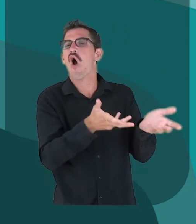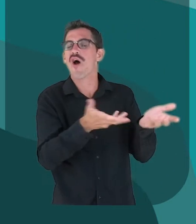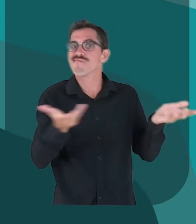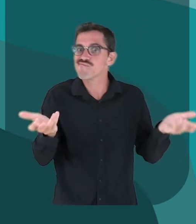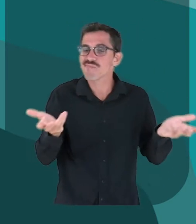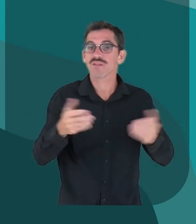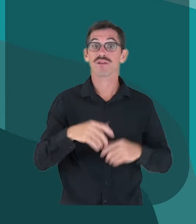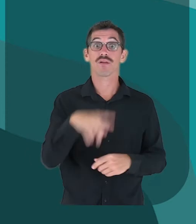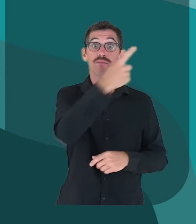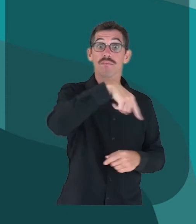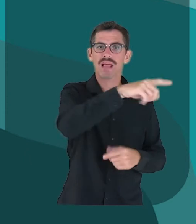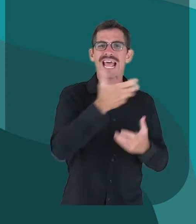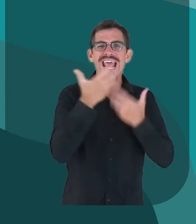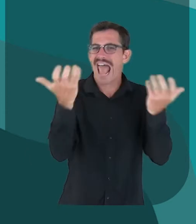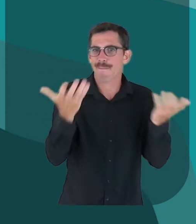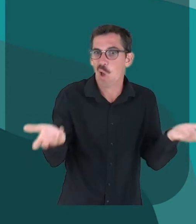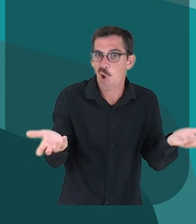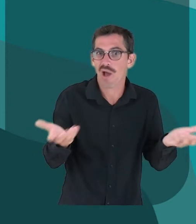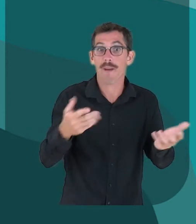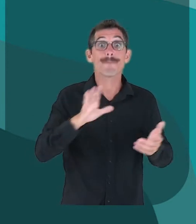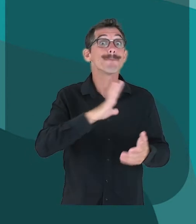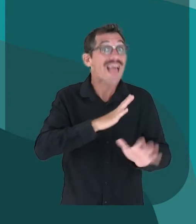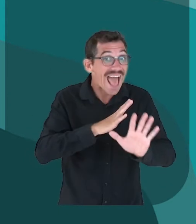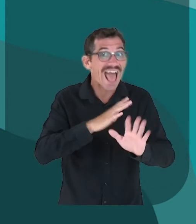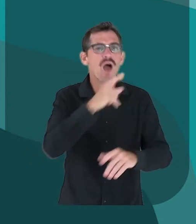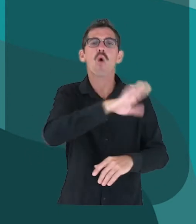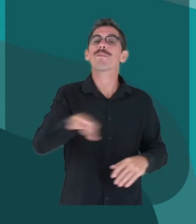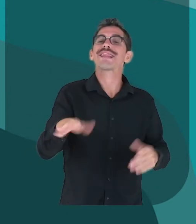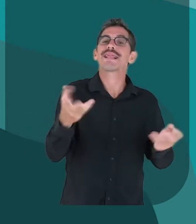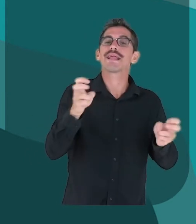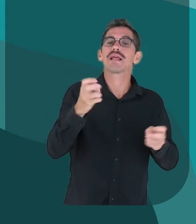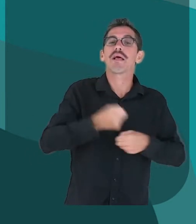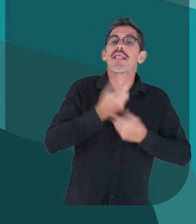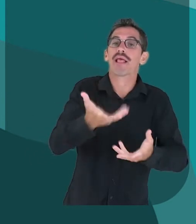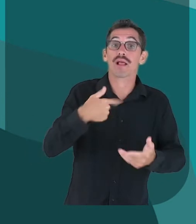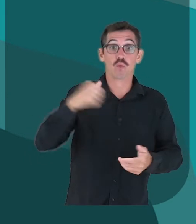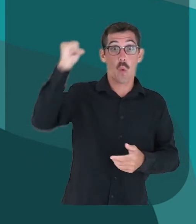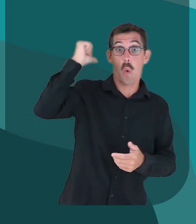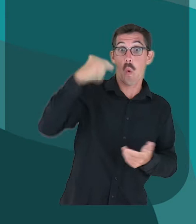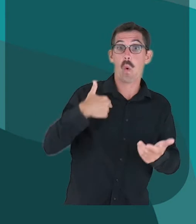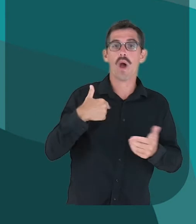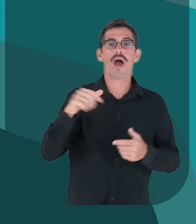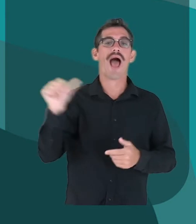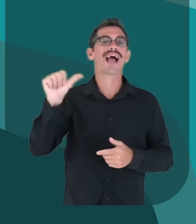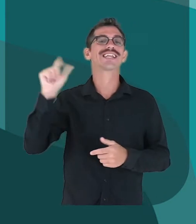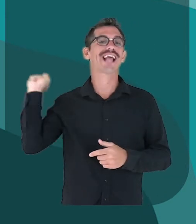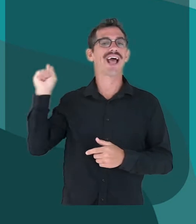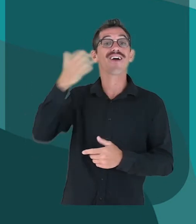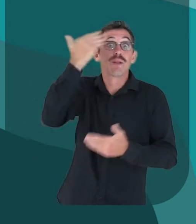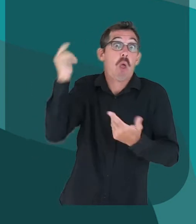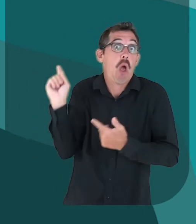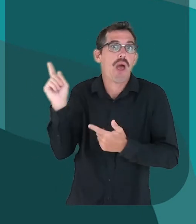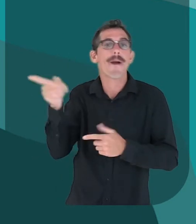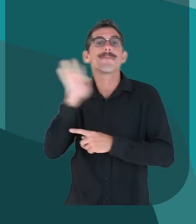choses-là. Ils me criaient pas après, mais ça leur a pris un bout avant de prendre le réflexe de faire, je suis dos à Alex, il sait